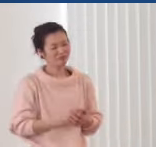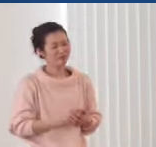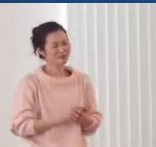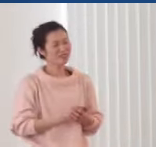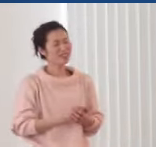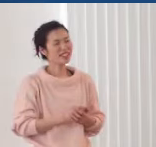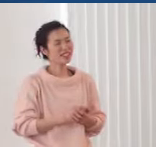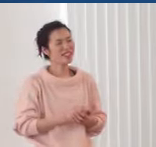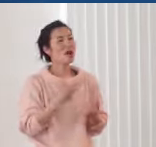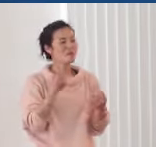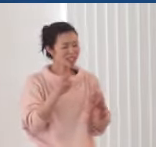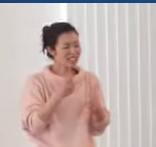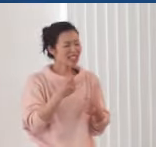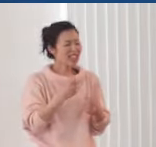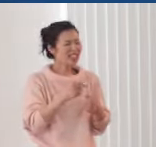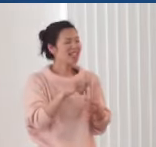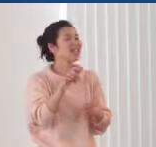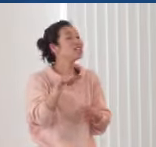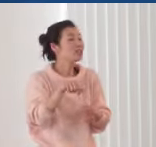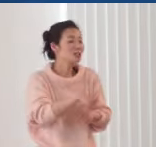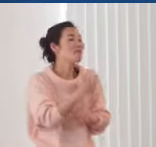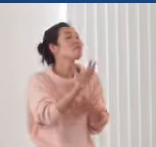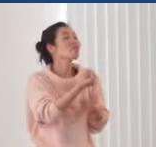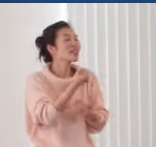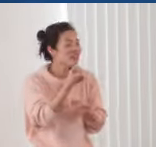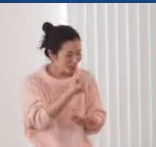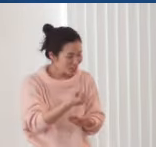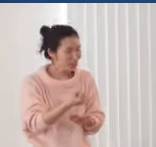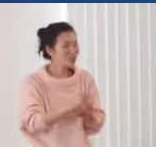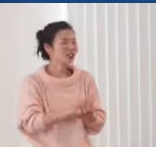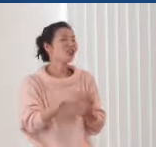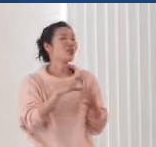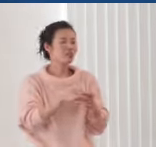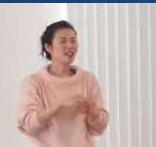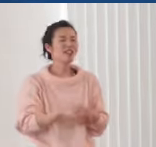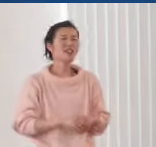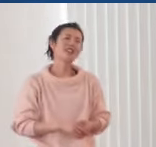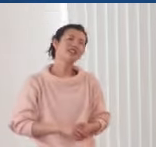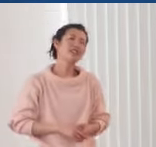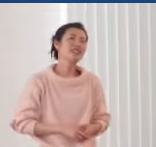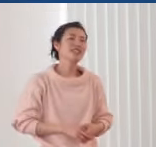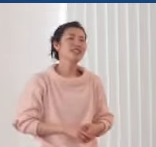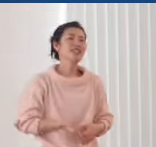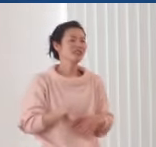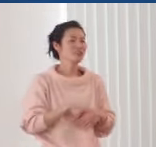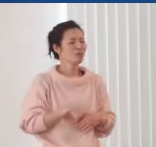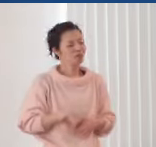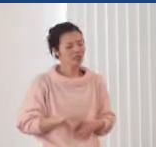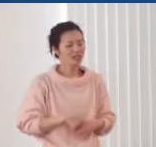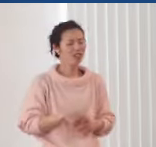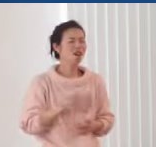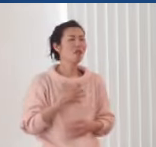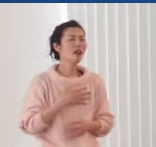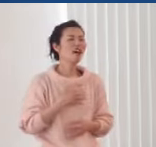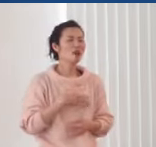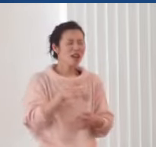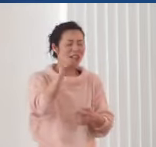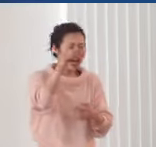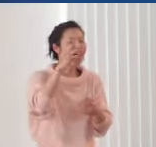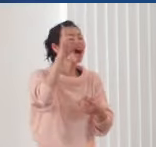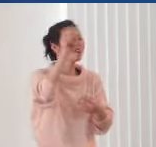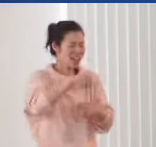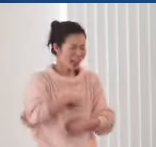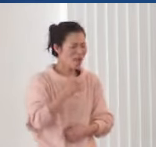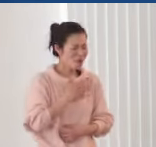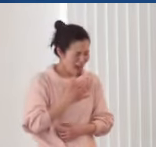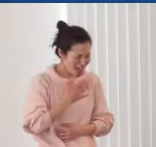と、あるいは人間にじゃあ決定する自由はないのかと思ってしまう。ありますよ、自由はね、神